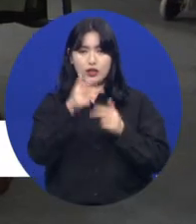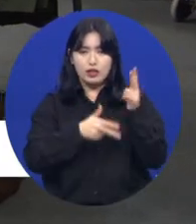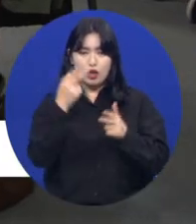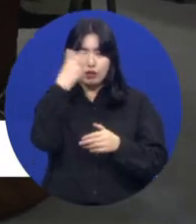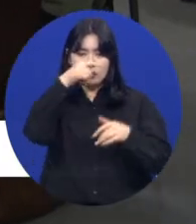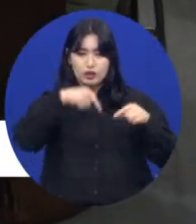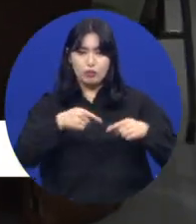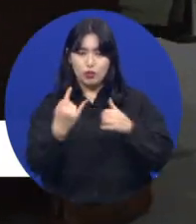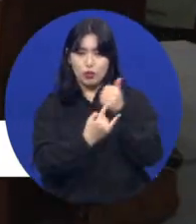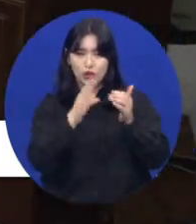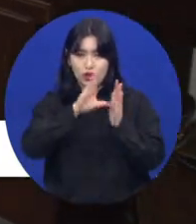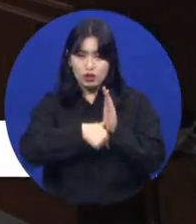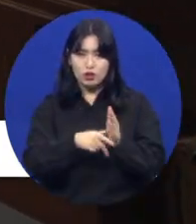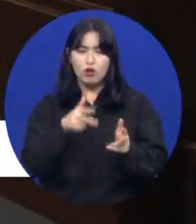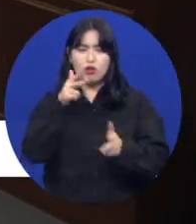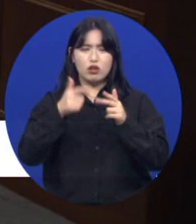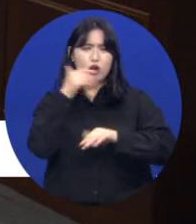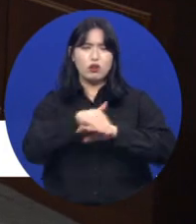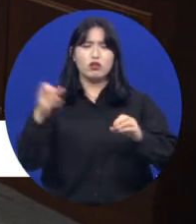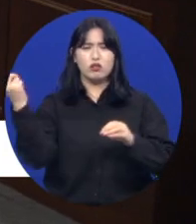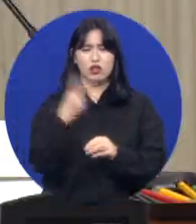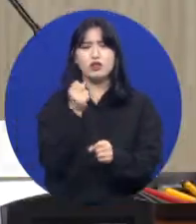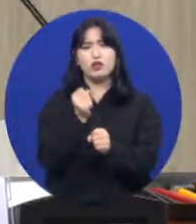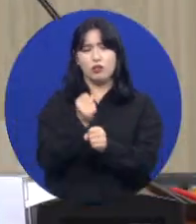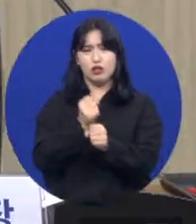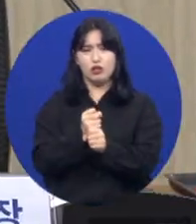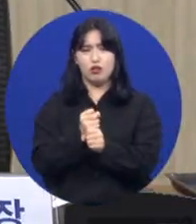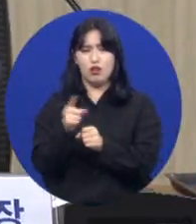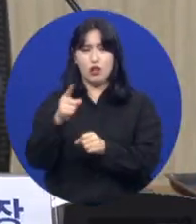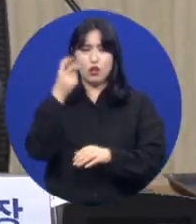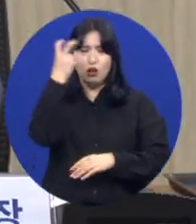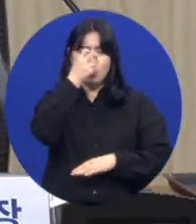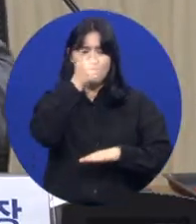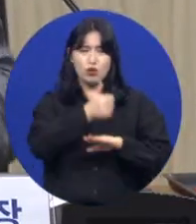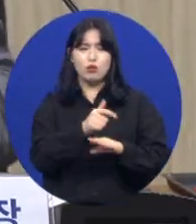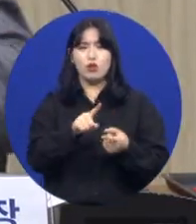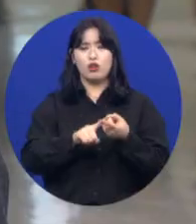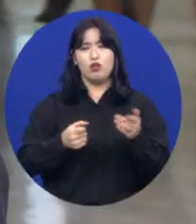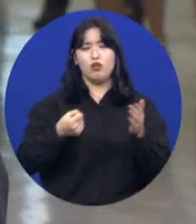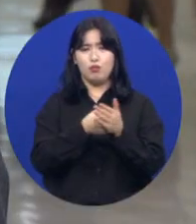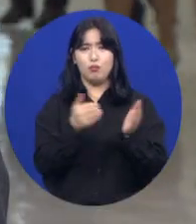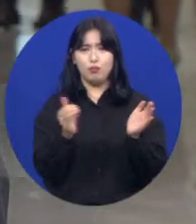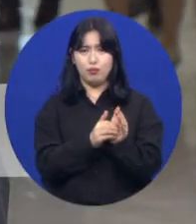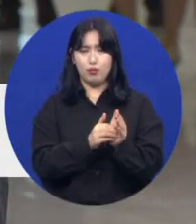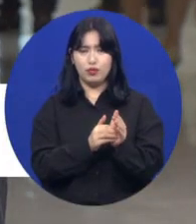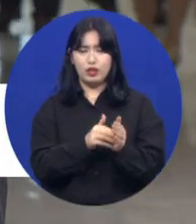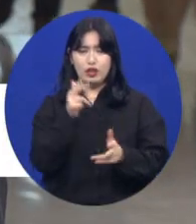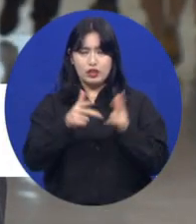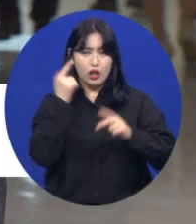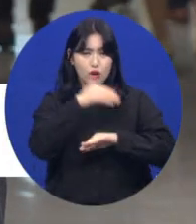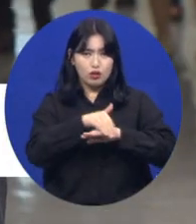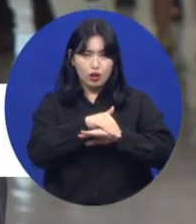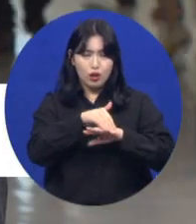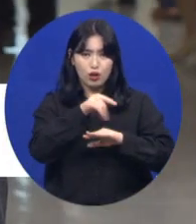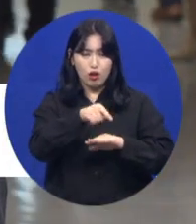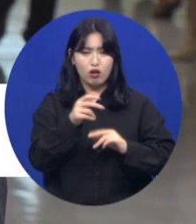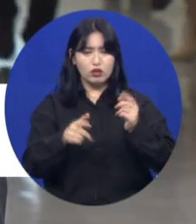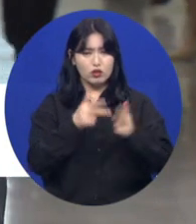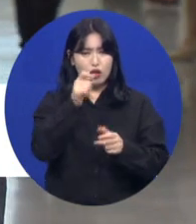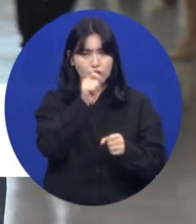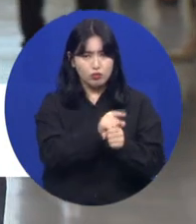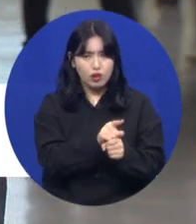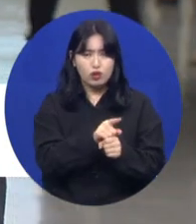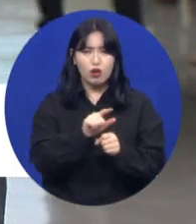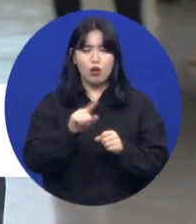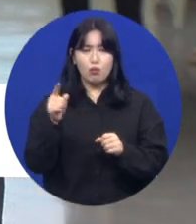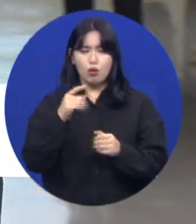개발사업심의위원회도 사업계획서를 다시 세우라며 재검토를 의결했습니다. 사업계획에 비해 가지고 사업성이라든가